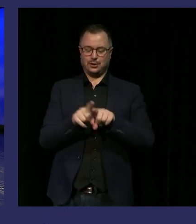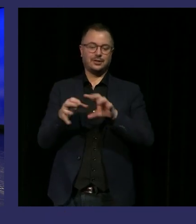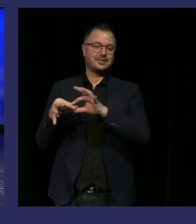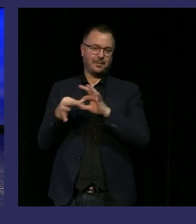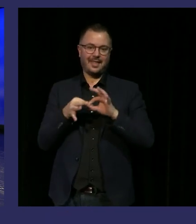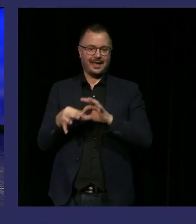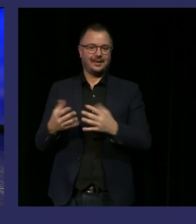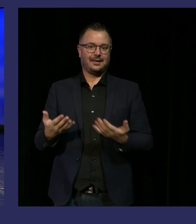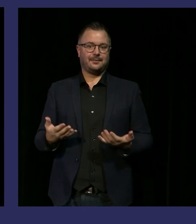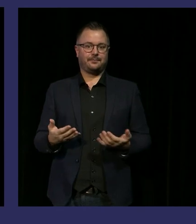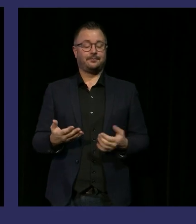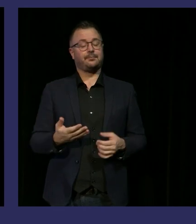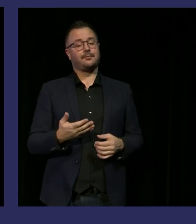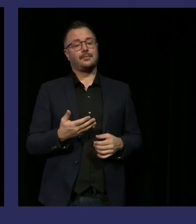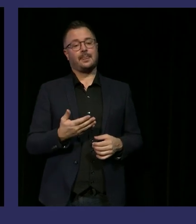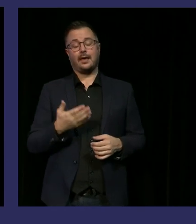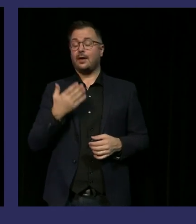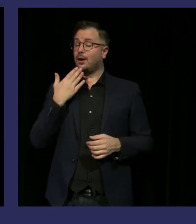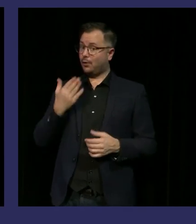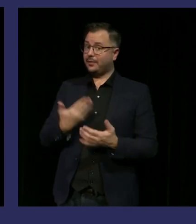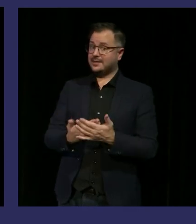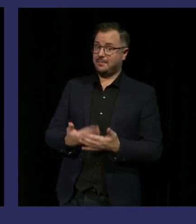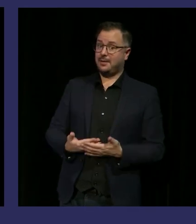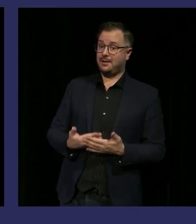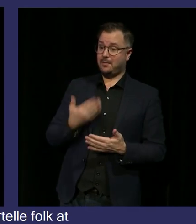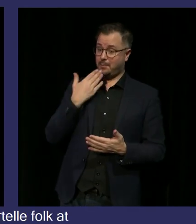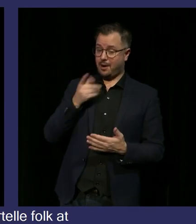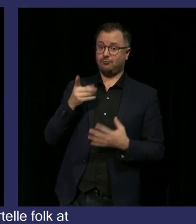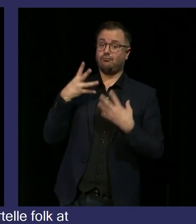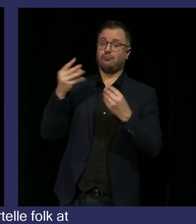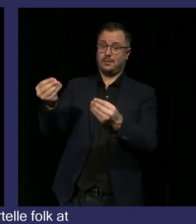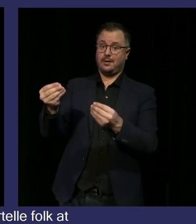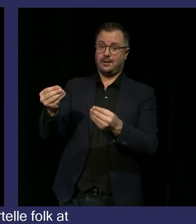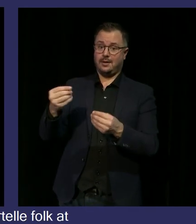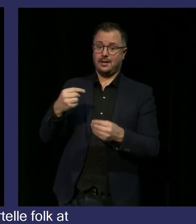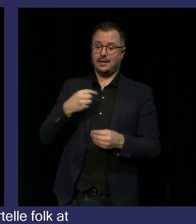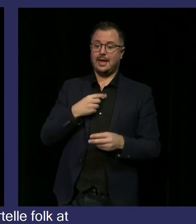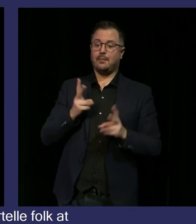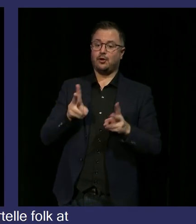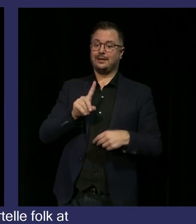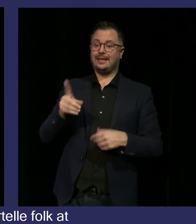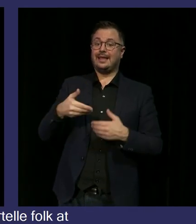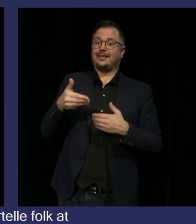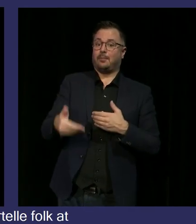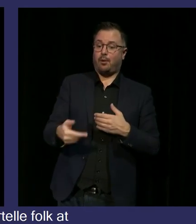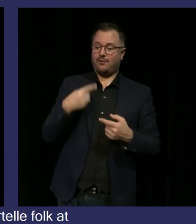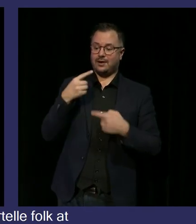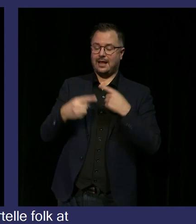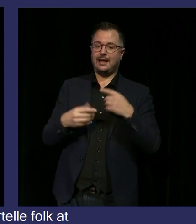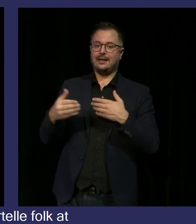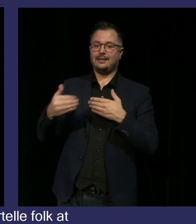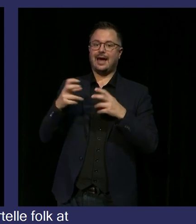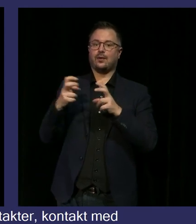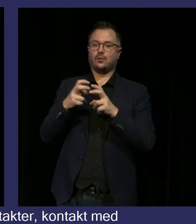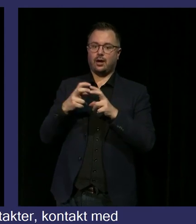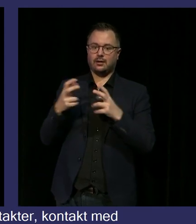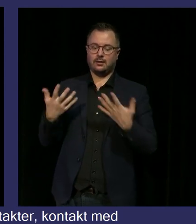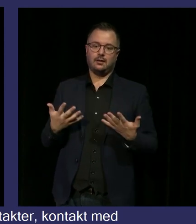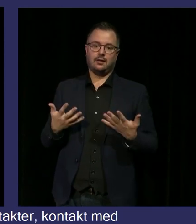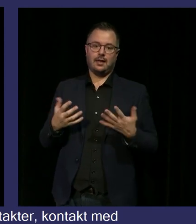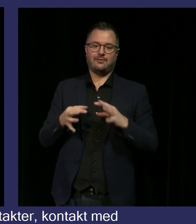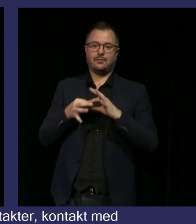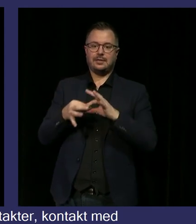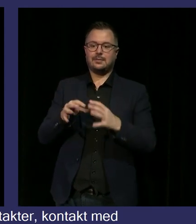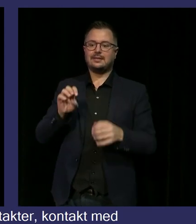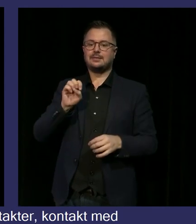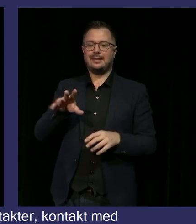da? Ja, det veldig gode eksempler, godt sett, og jeg har brukt litt tid etterpå å fortelle folk at nærkontakt et begrep vi bruker I smittesporing, men det andre vi